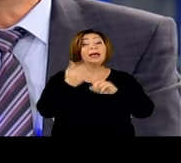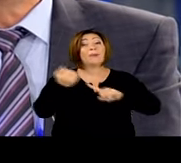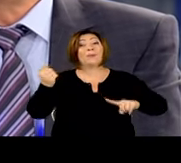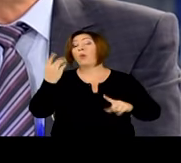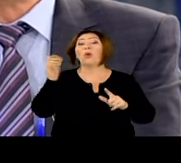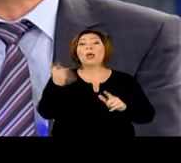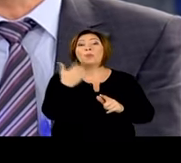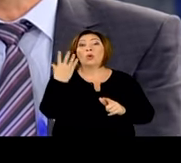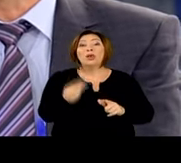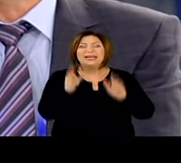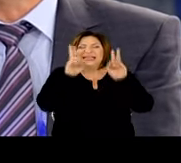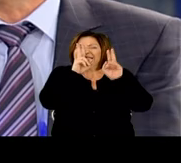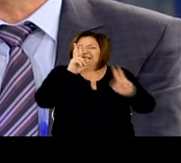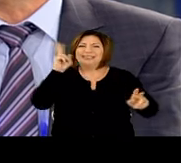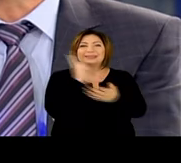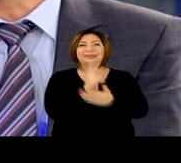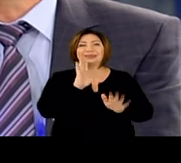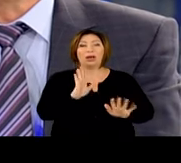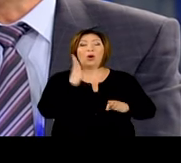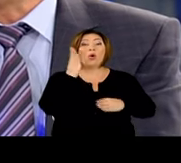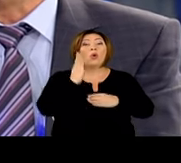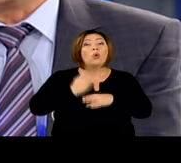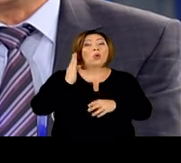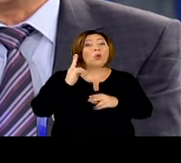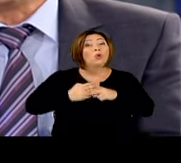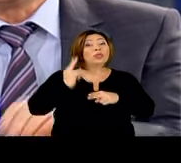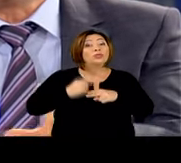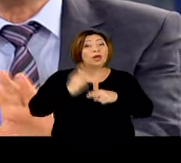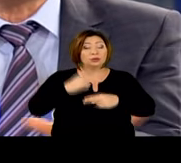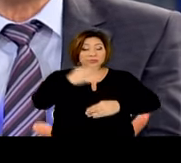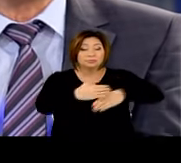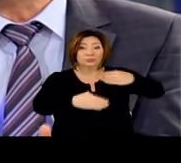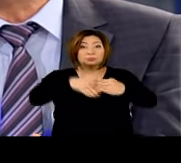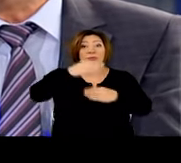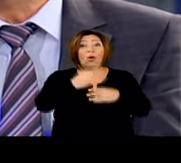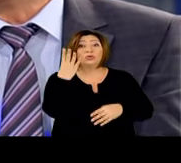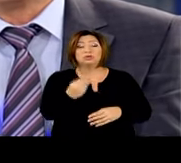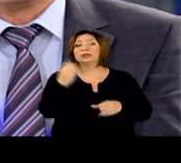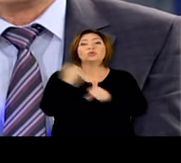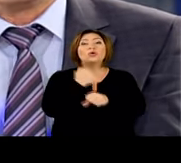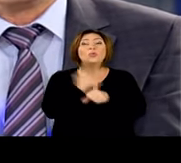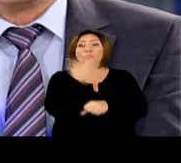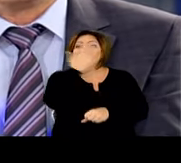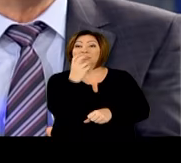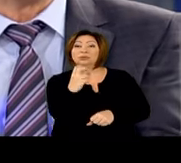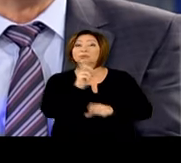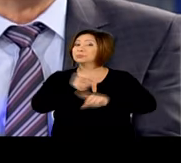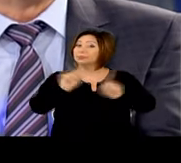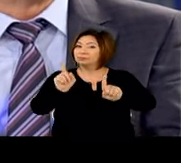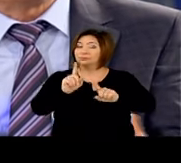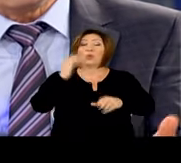özelliği kesinlikle odunda pişmesi gerekiyor. Kömürlü olacak bir kebap değil.